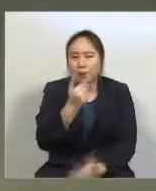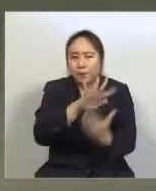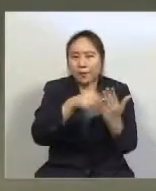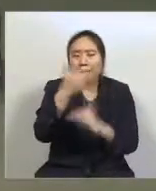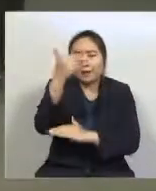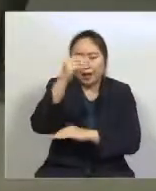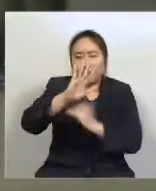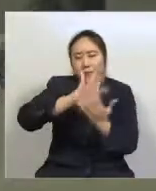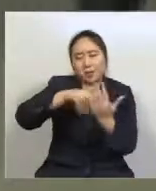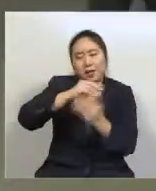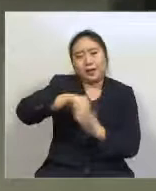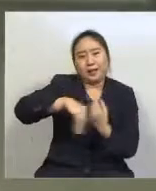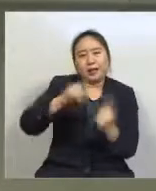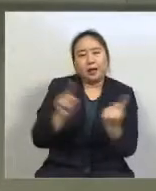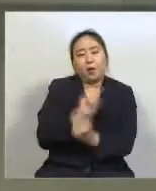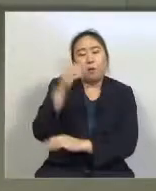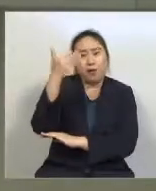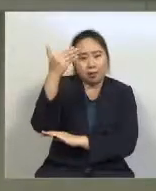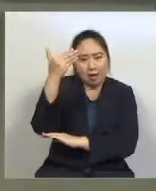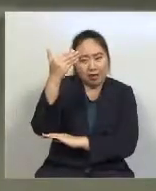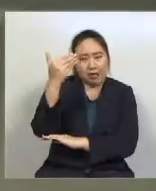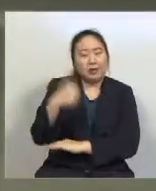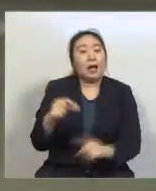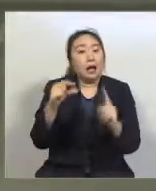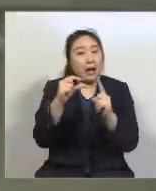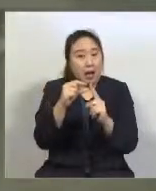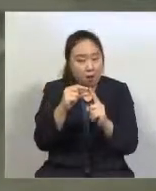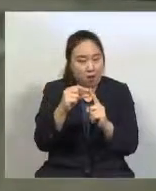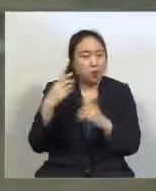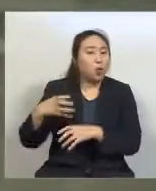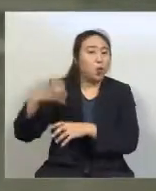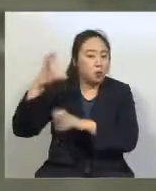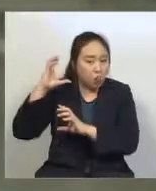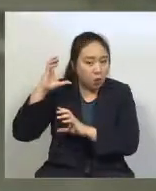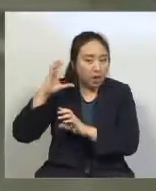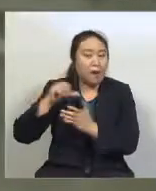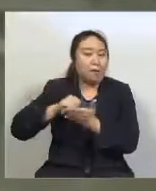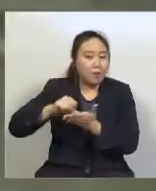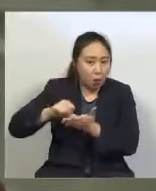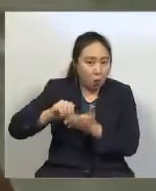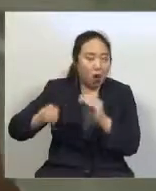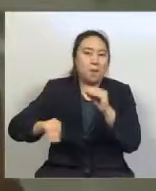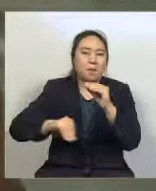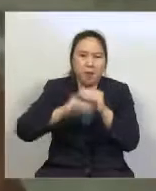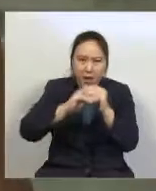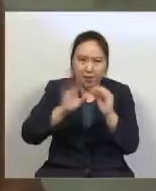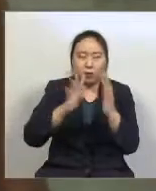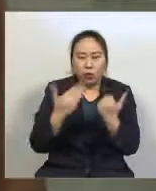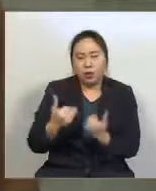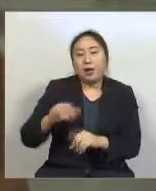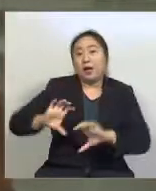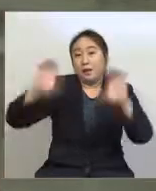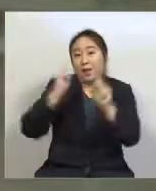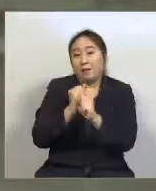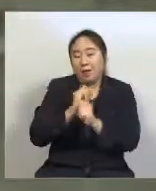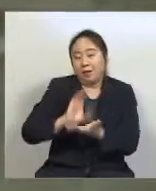นพัฒนาเศรษฐกิจและสังคมแห่งชาติโดยไม่มีคำว่าทบทวนปรับปรุงเพิ่มเติมดังนั้นการจัดทำงบ63ของรัฐบ